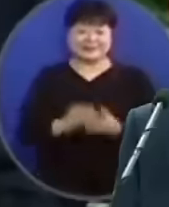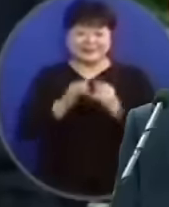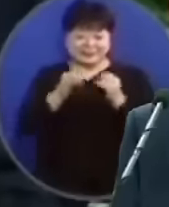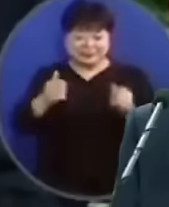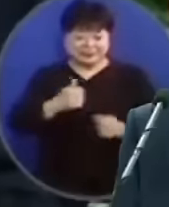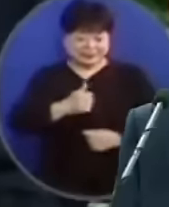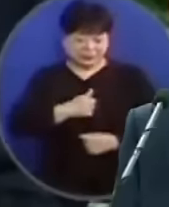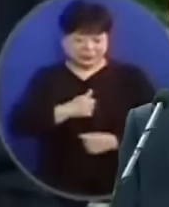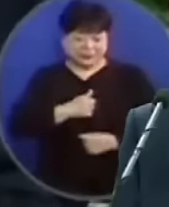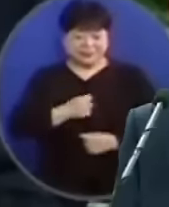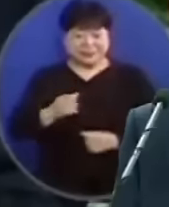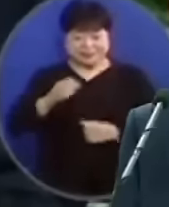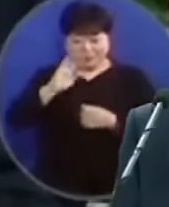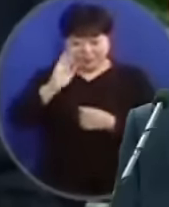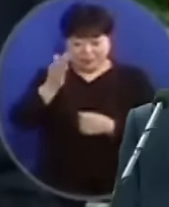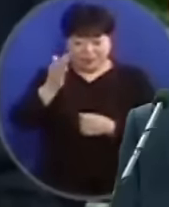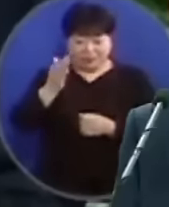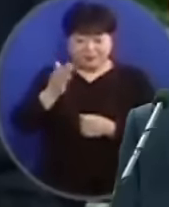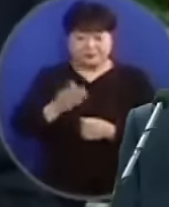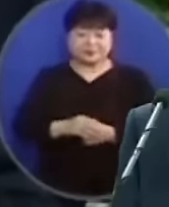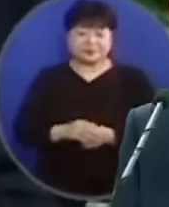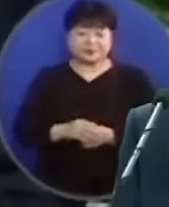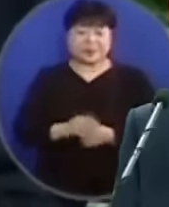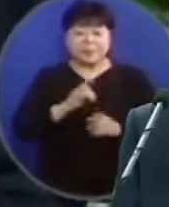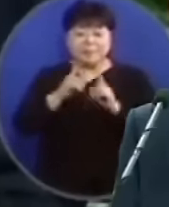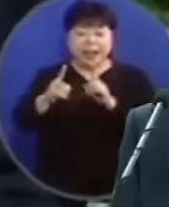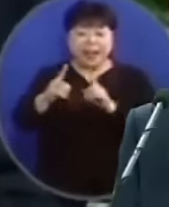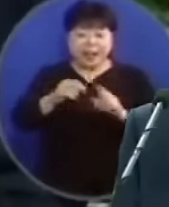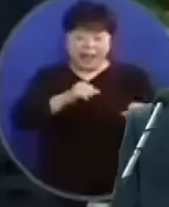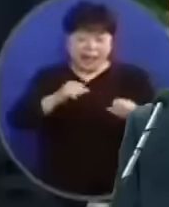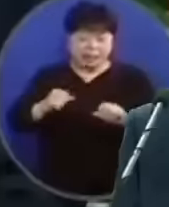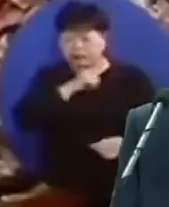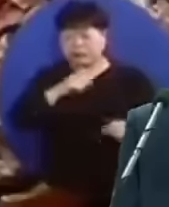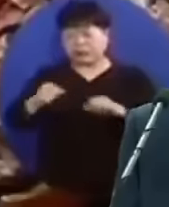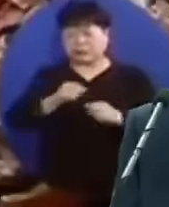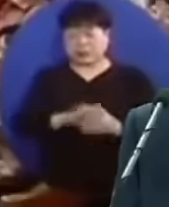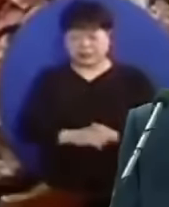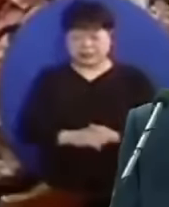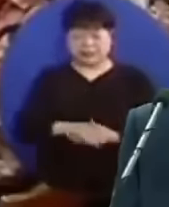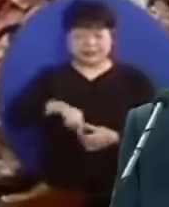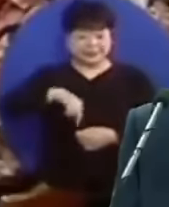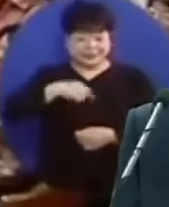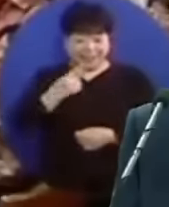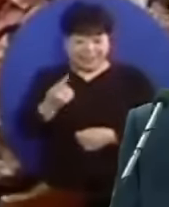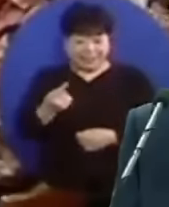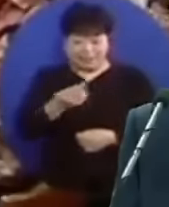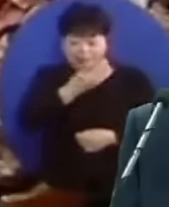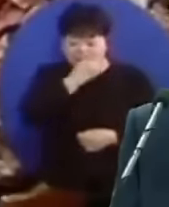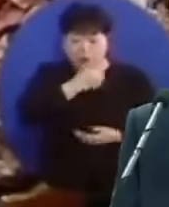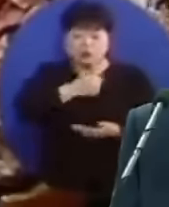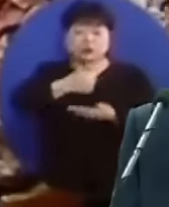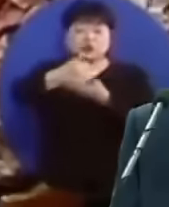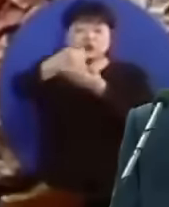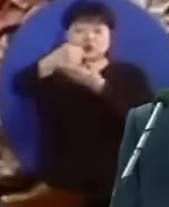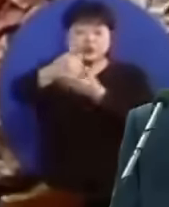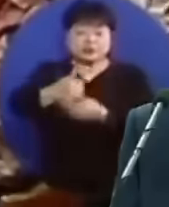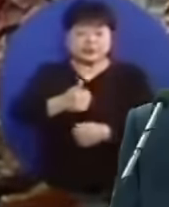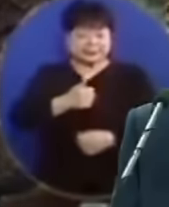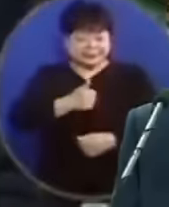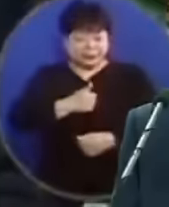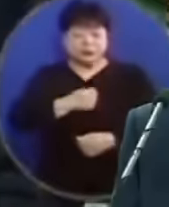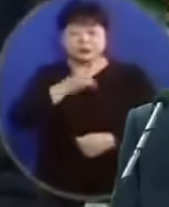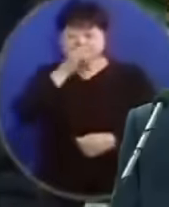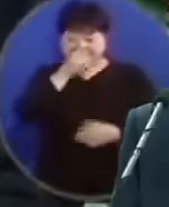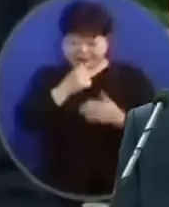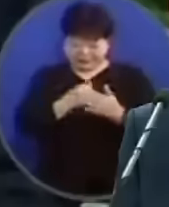사람이 자존심을 가지게 되면 어느 심사 행동이 존귀롭게 되는 것입니다. 자기를 존중할 수 있는 것은 자존심이 있어야 되는